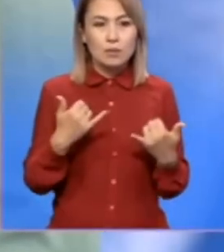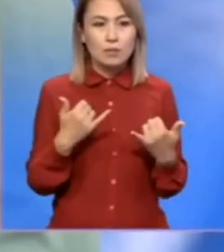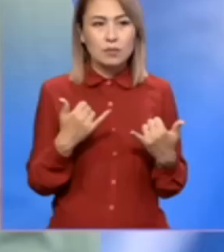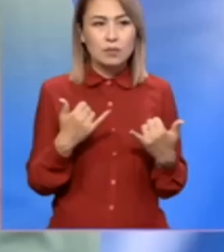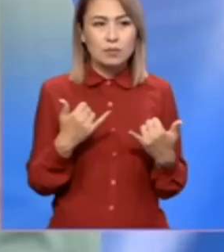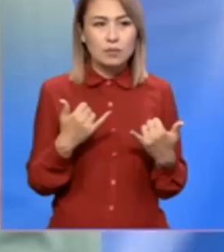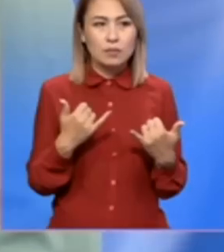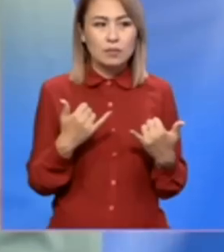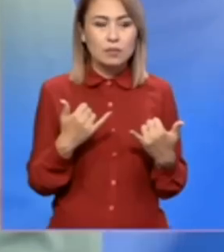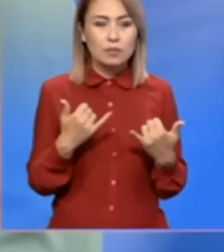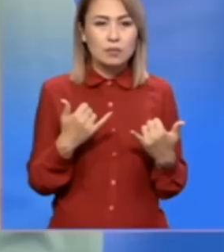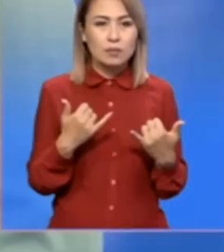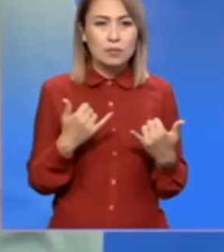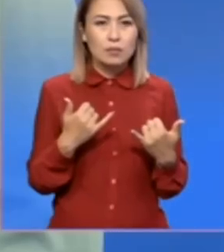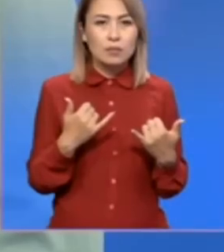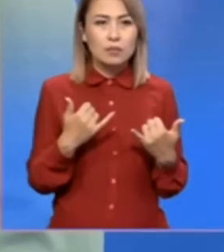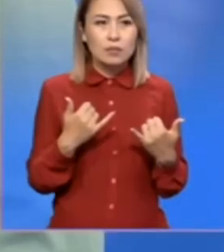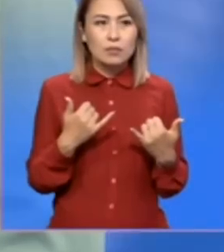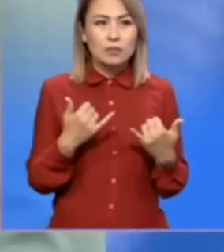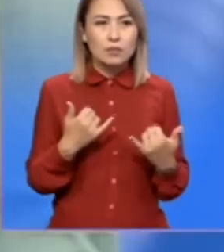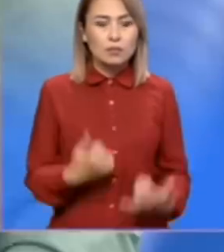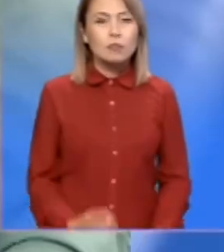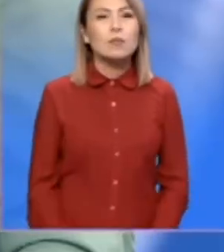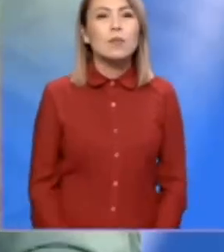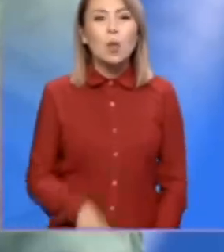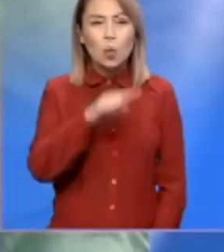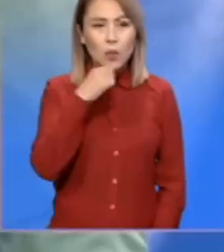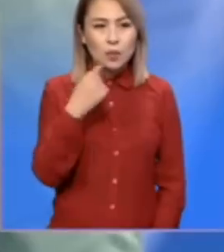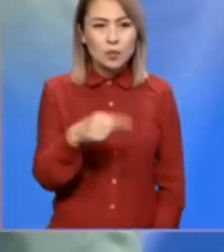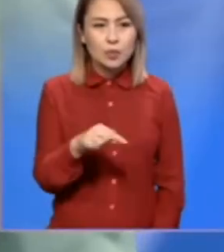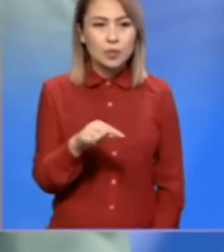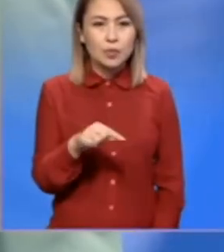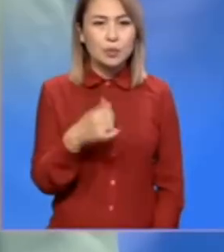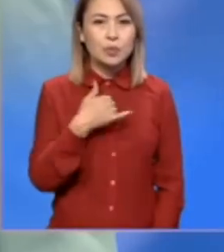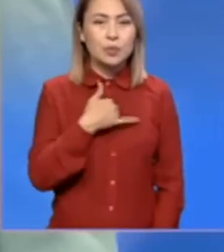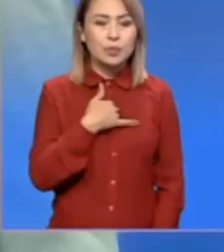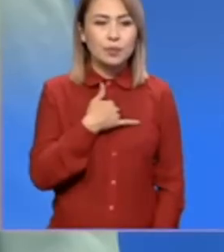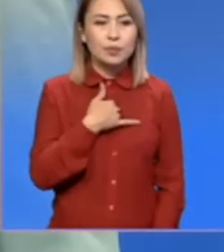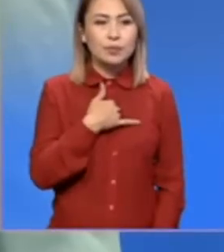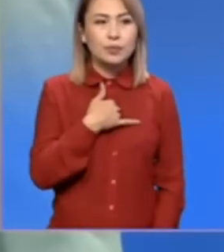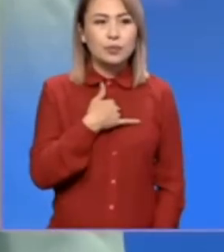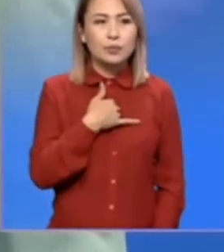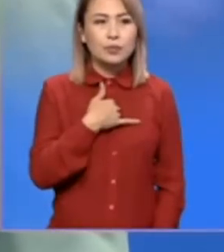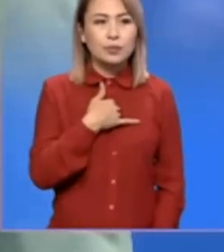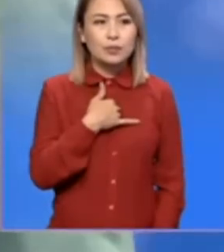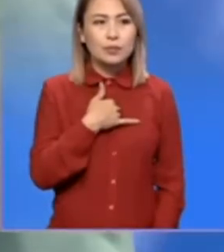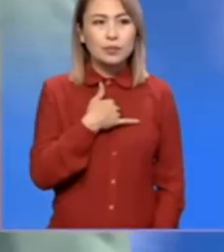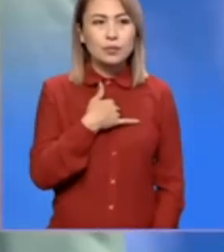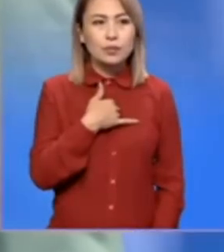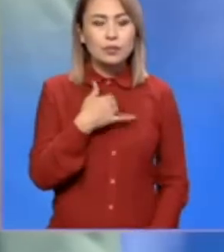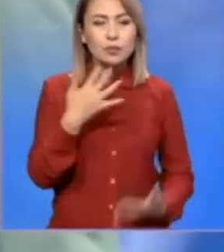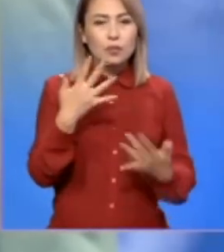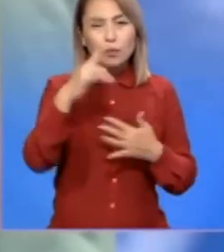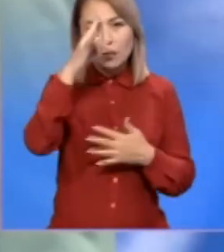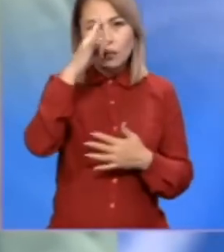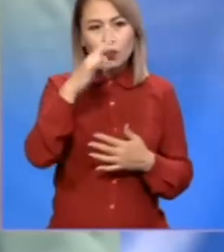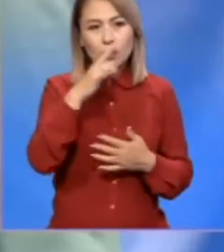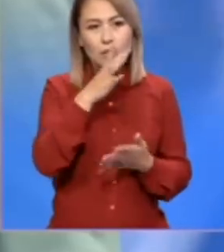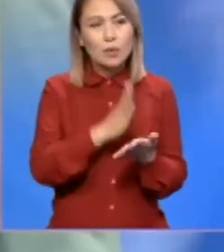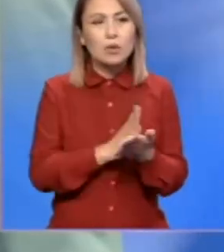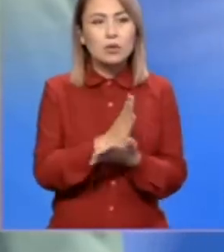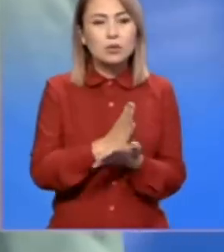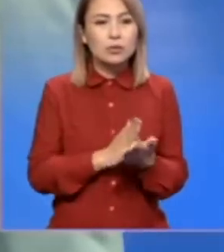ойлаймын, енді Ресейде біздің неше жылдық